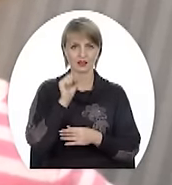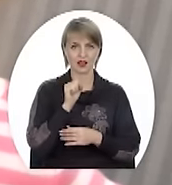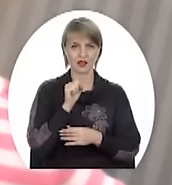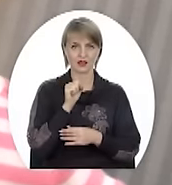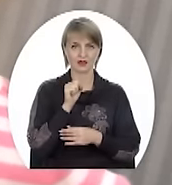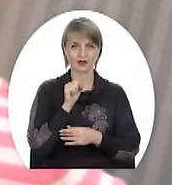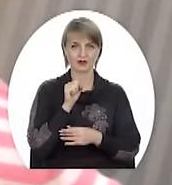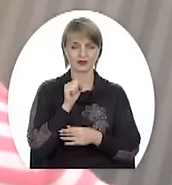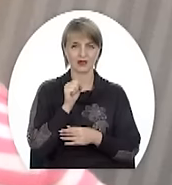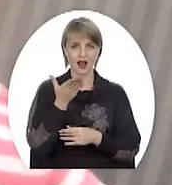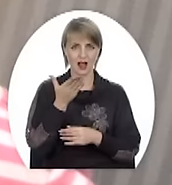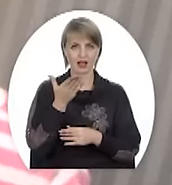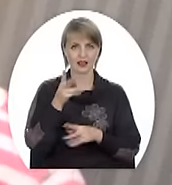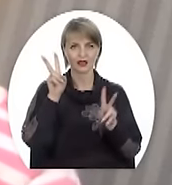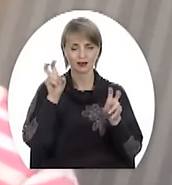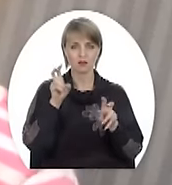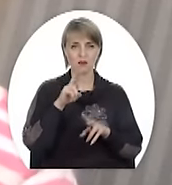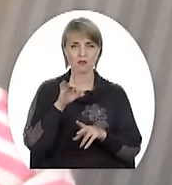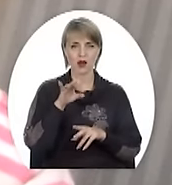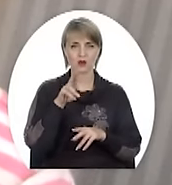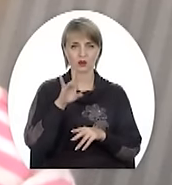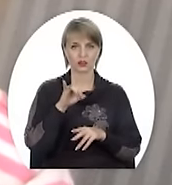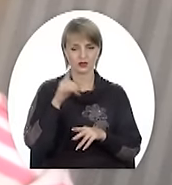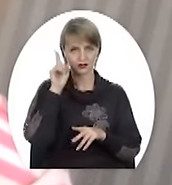Герда. А ты породу знаешь?